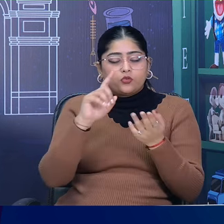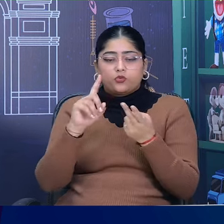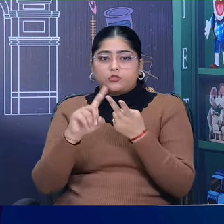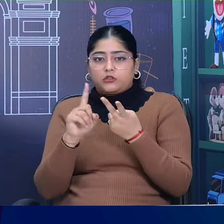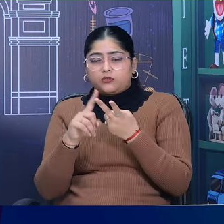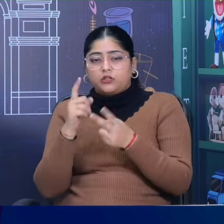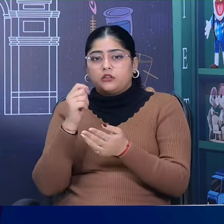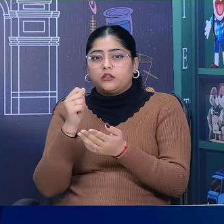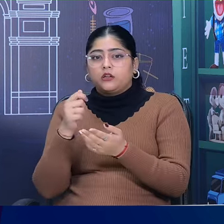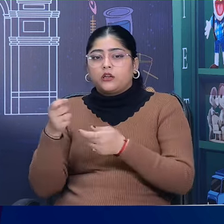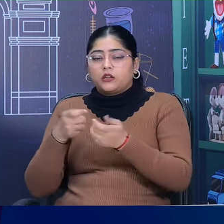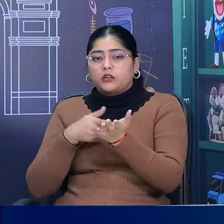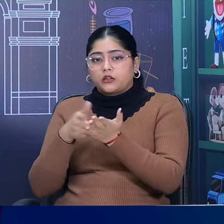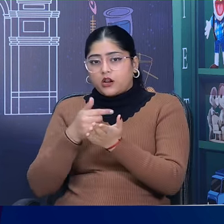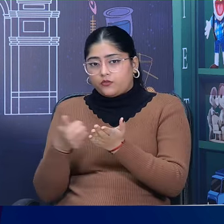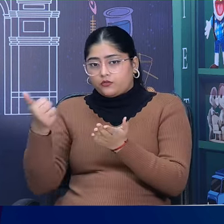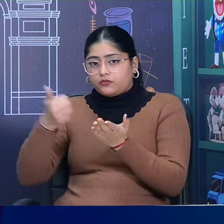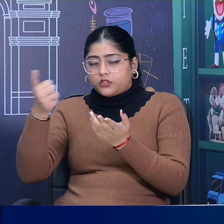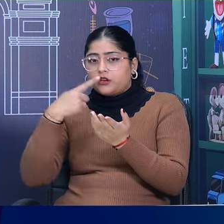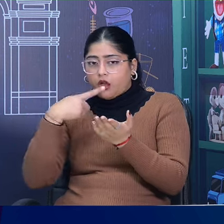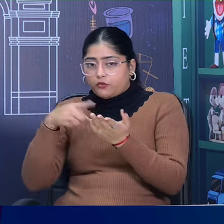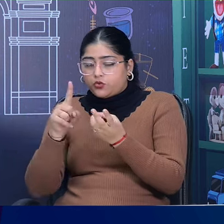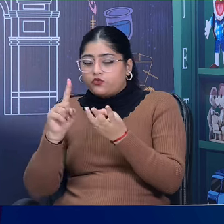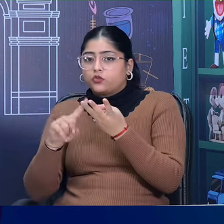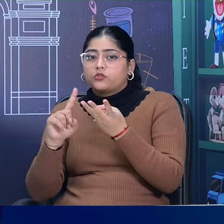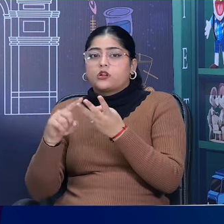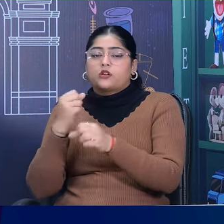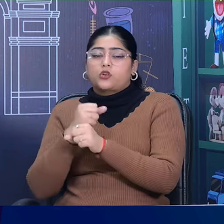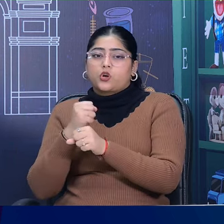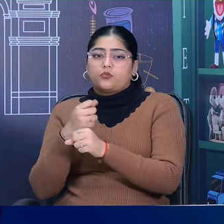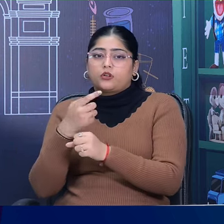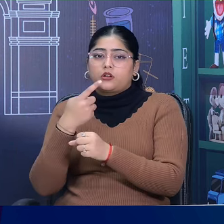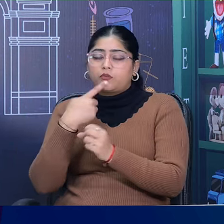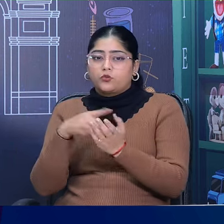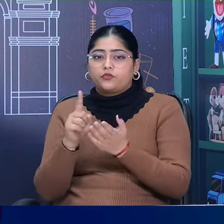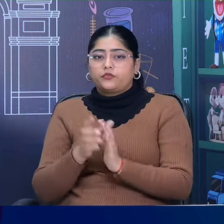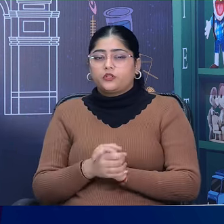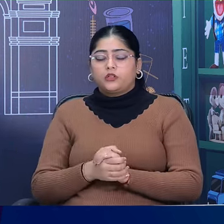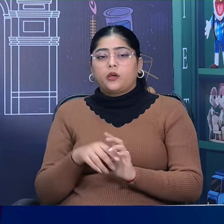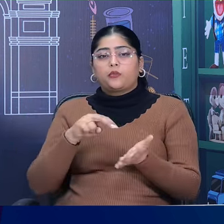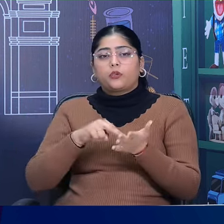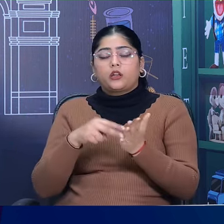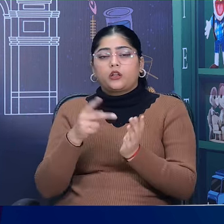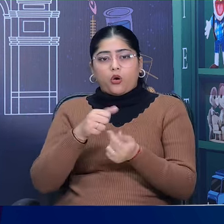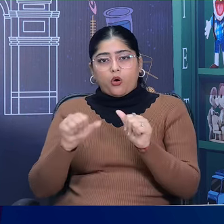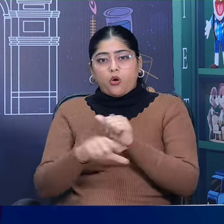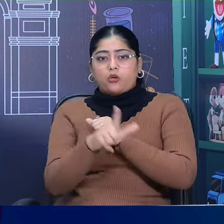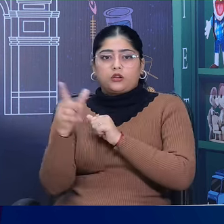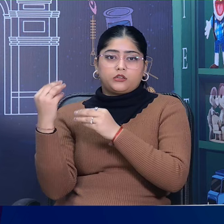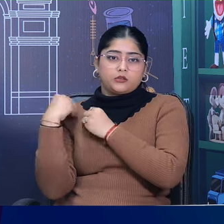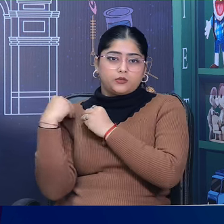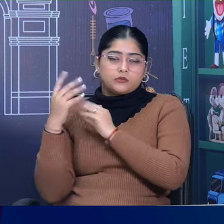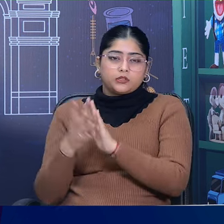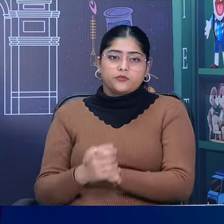आ जाती है अकाउंटेबिलिटी जी या यानी कि सारे के सारे रिस्पांसिबल है जी ऐसे में भी अगर कहीं पर हमें किसी